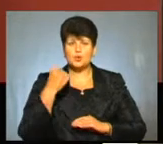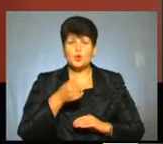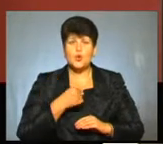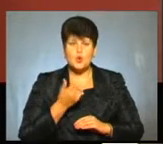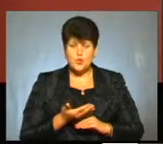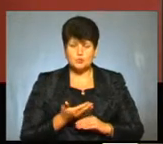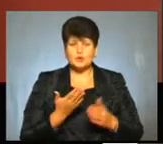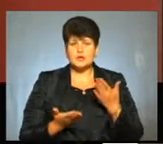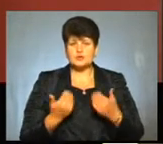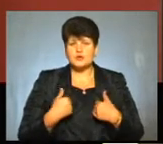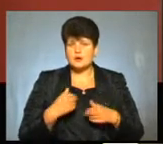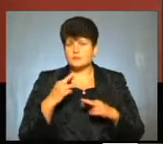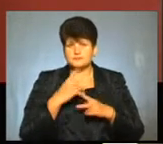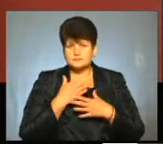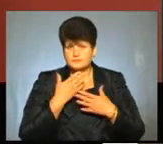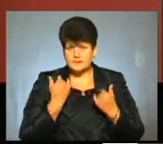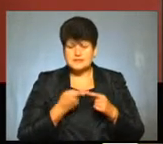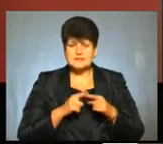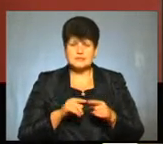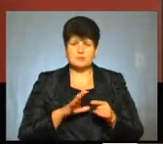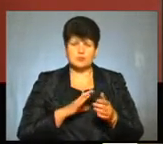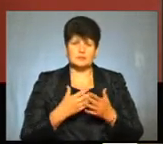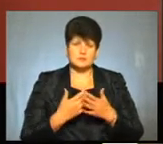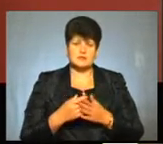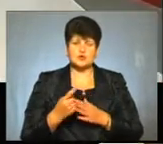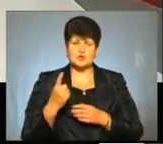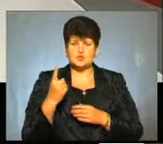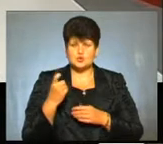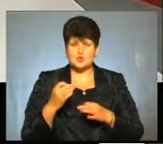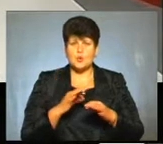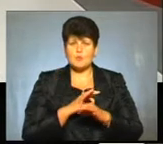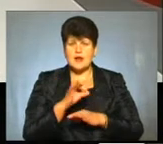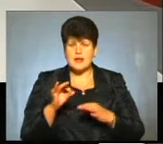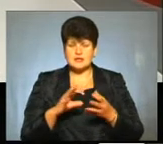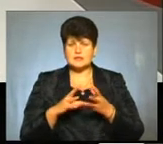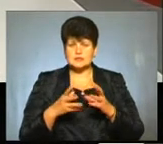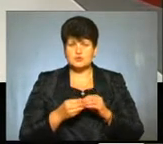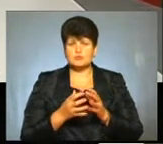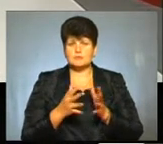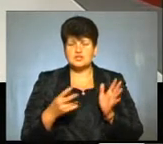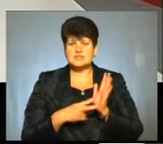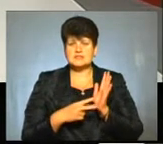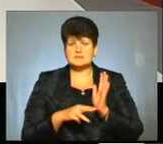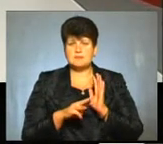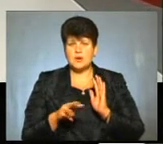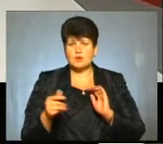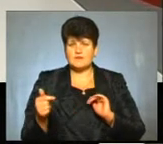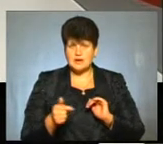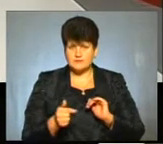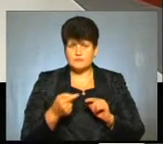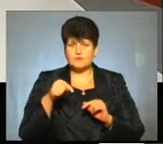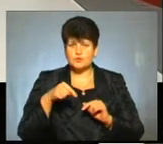Минулого року, якщо я не помиляюся, це було близько аж 100 проєктів на суму більше 70 мільйонів